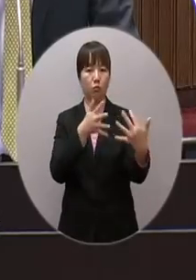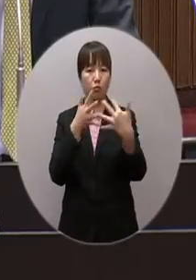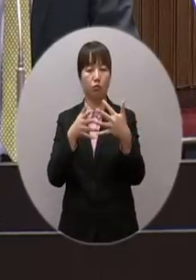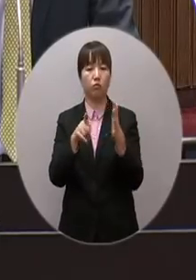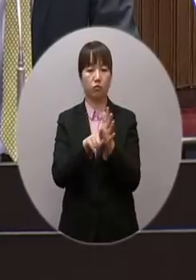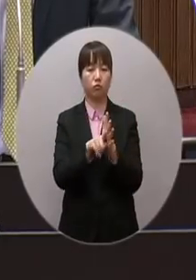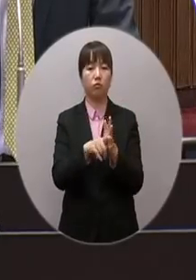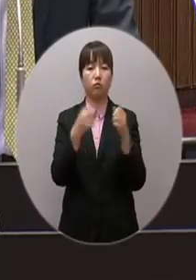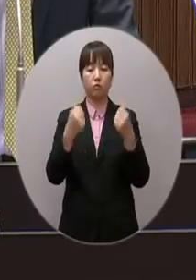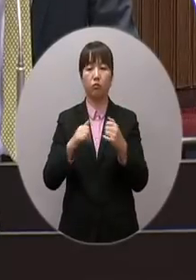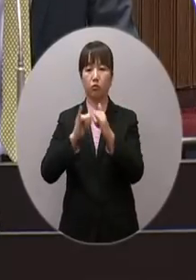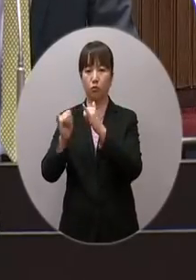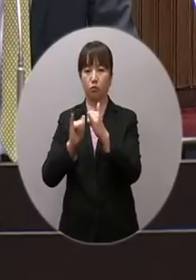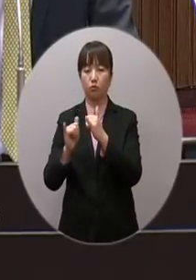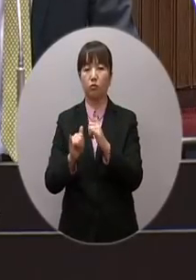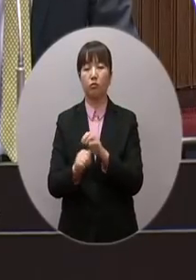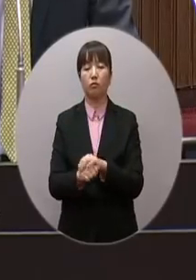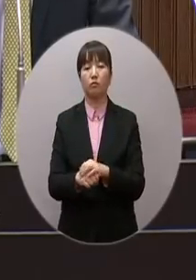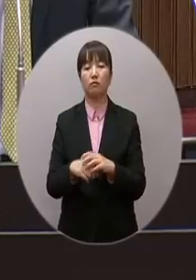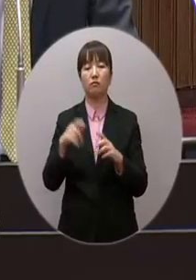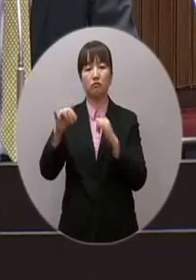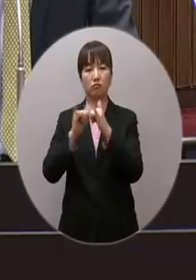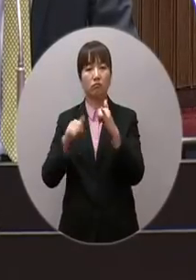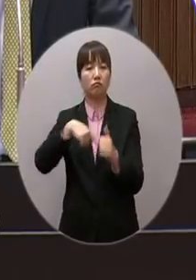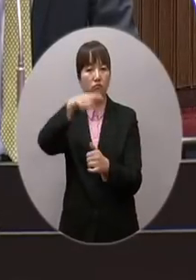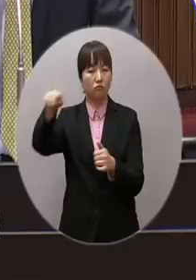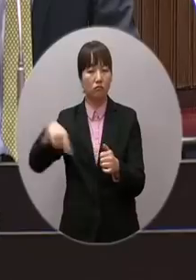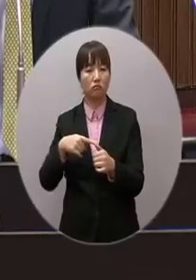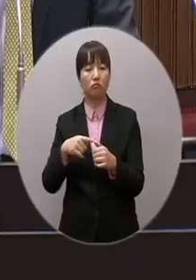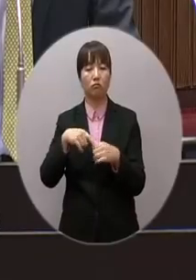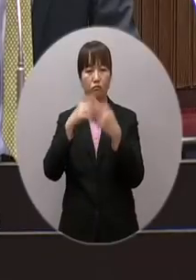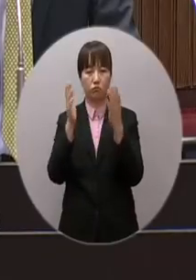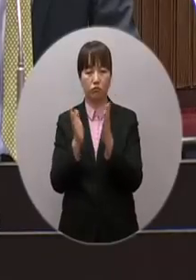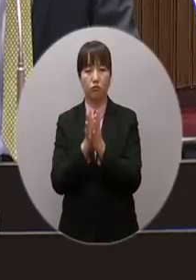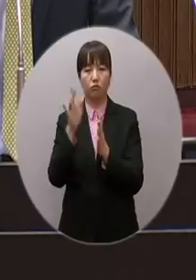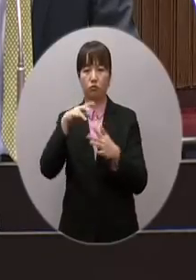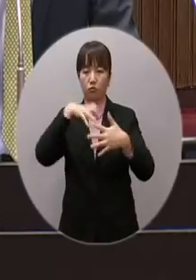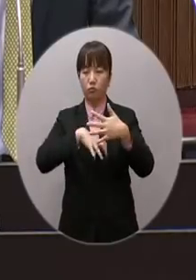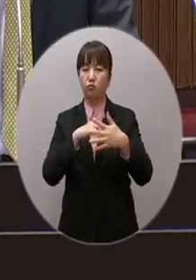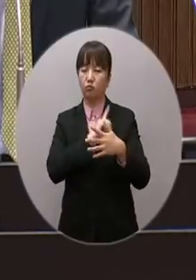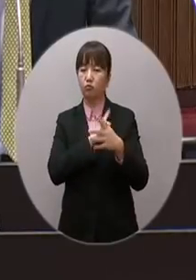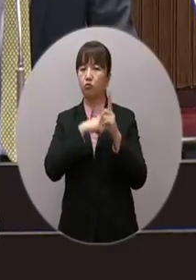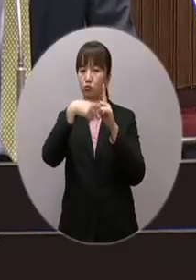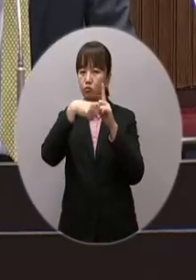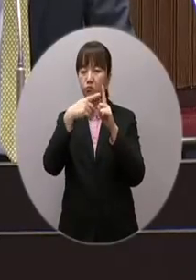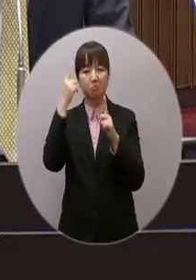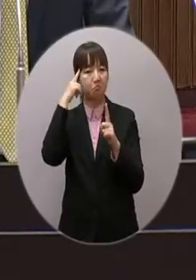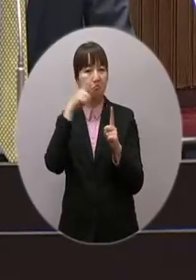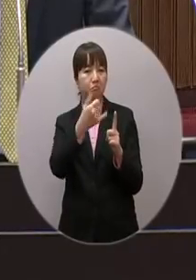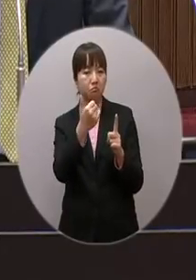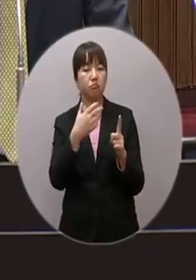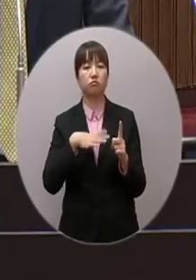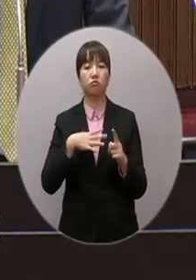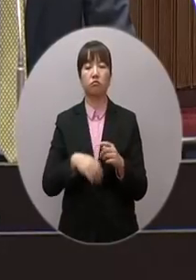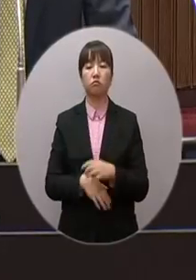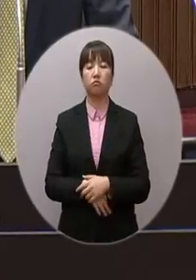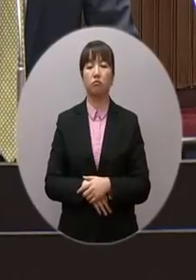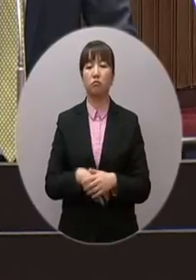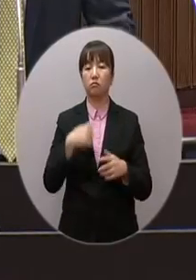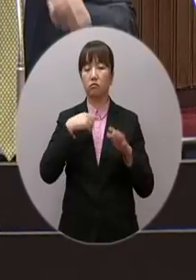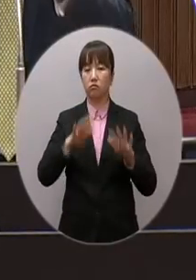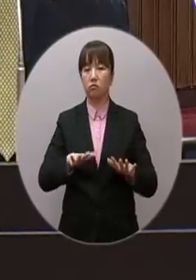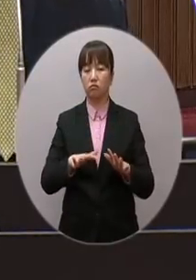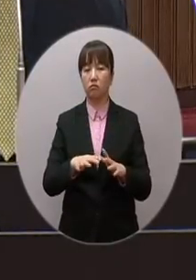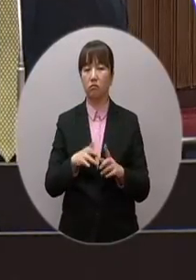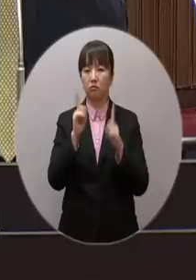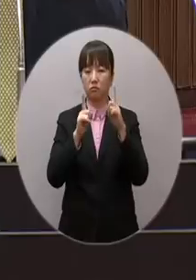询，还有在社会上面社会大众都会有心里有一个尺，有一个清楚的评价。但是我现